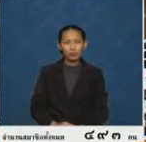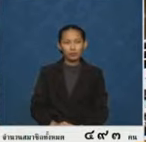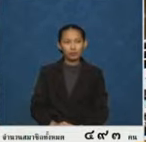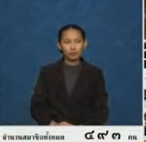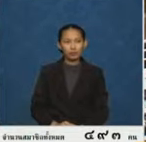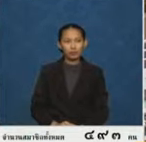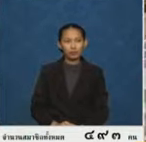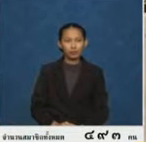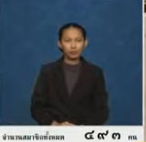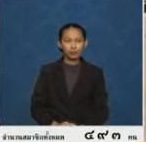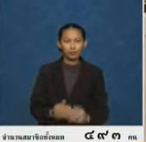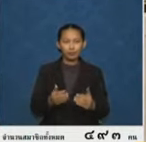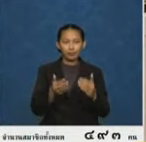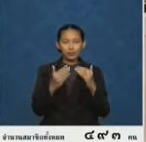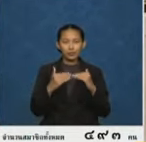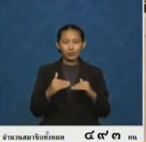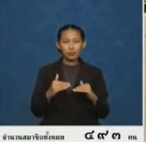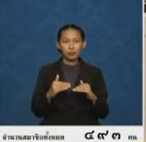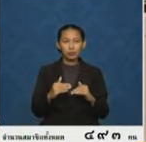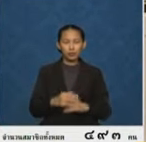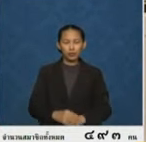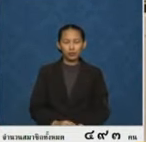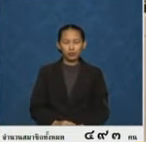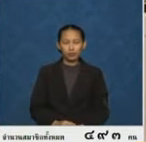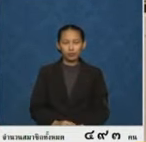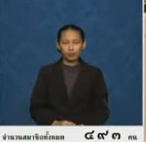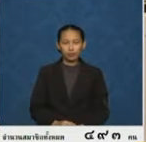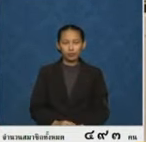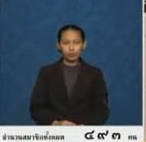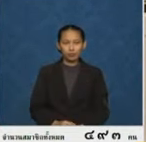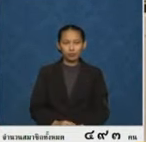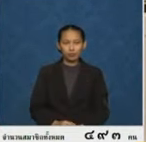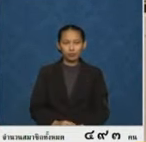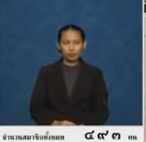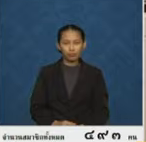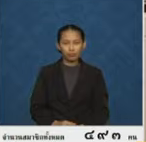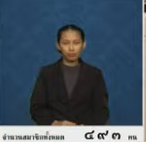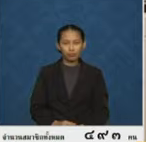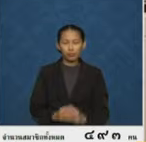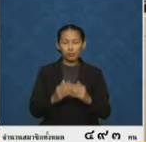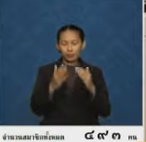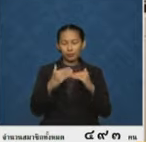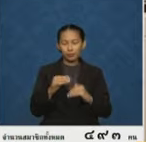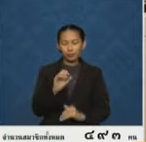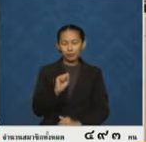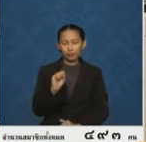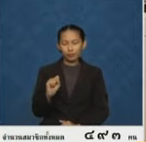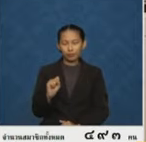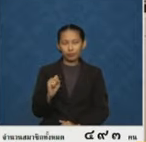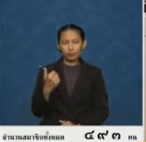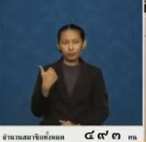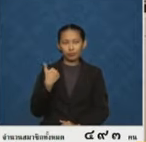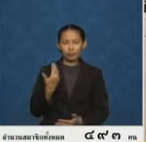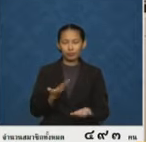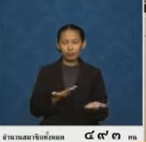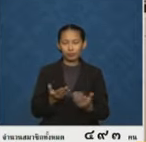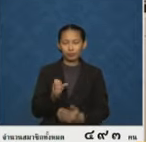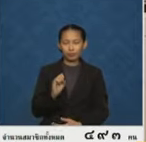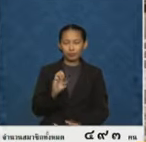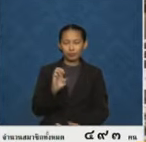ไป 2ท่านนะครับท่านวิรดาอินฉัตรและต่อด้วยท่านอานันท์ปรีดาสุทธิจิตครับเชิญท่านวิรดาอินฉัตร